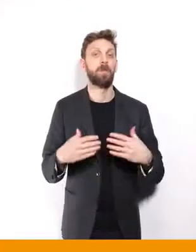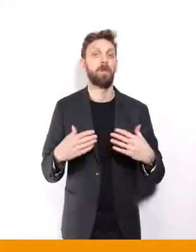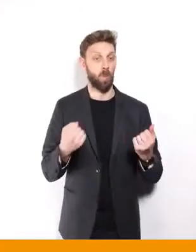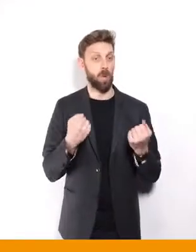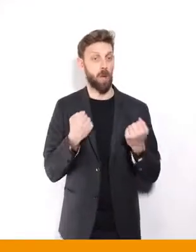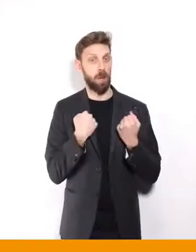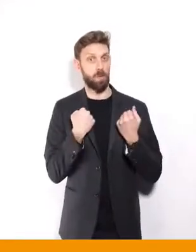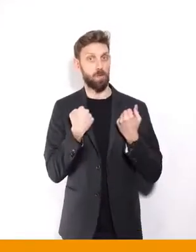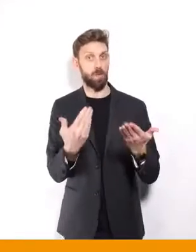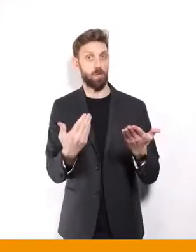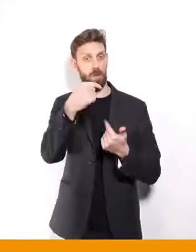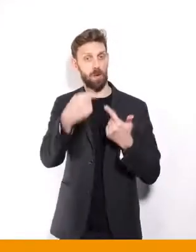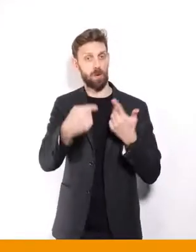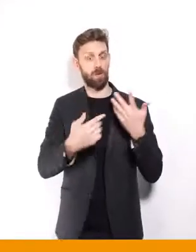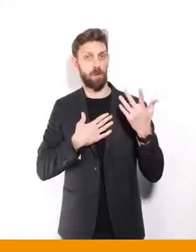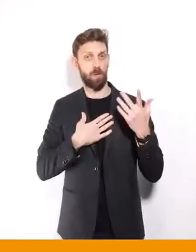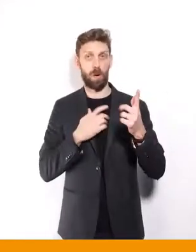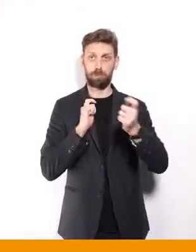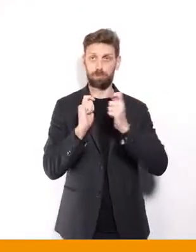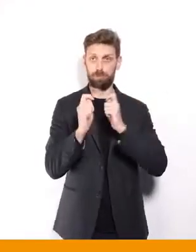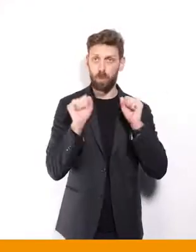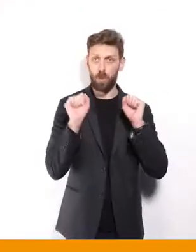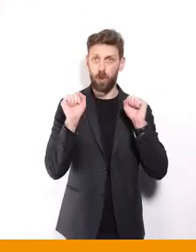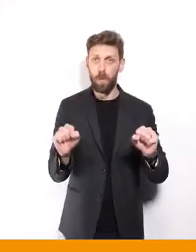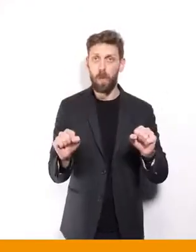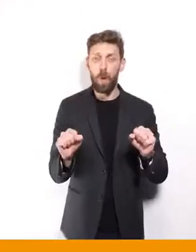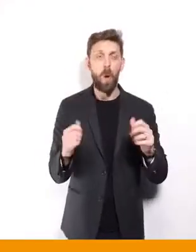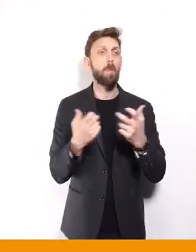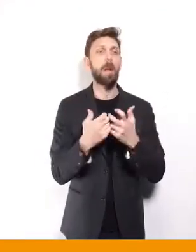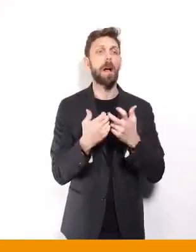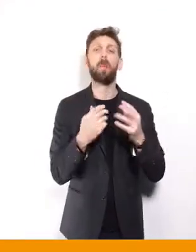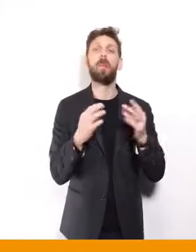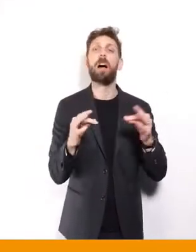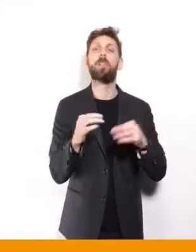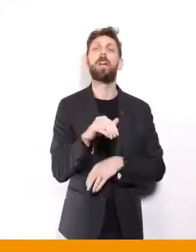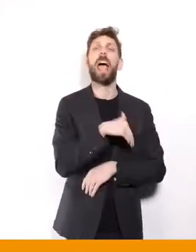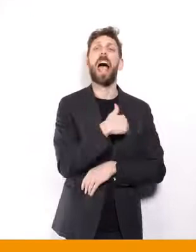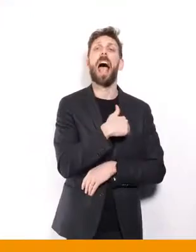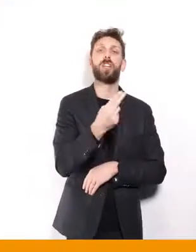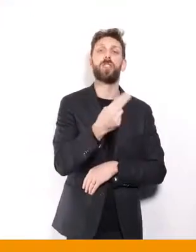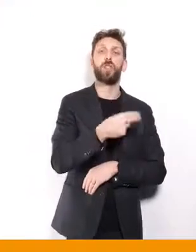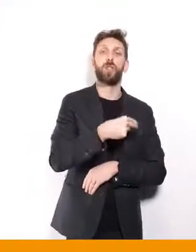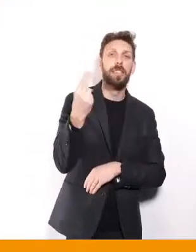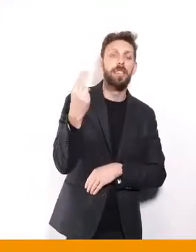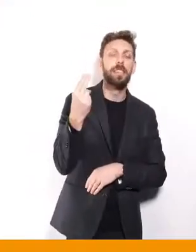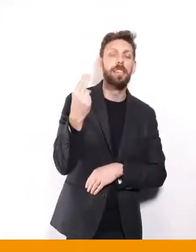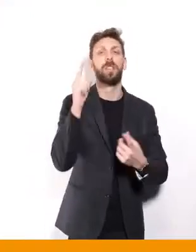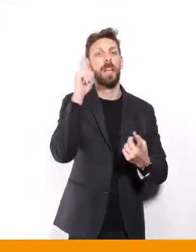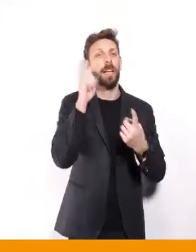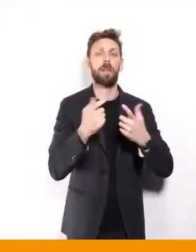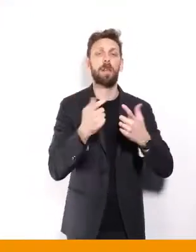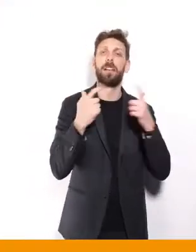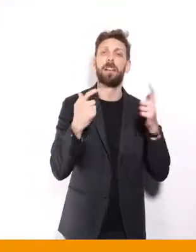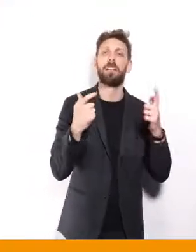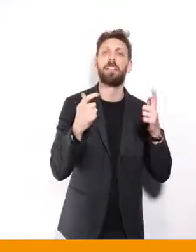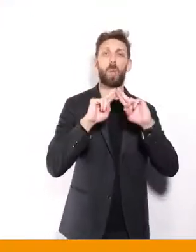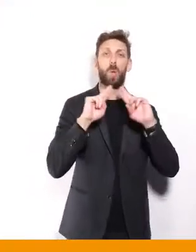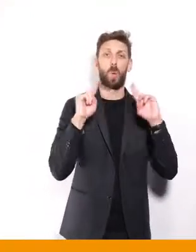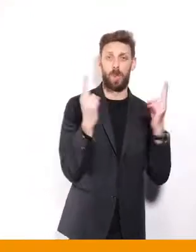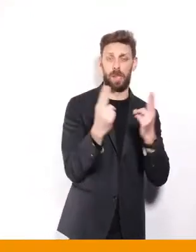que ce soit évidemment sur cette agence nationale de l'accessibilité universelle que je veux